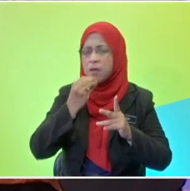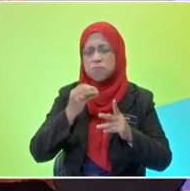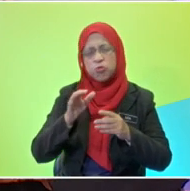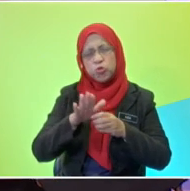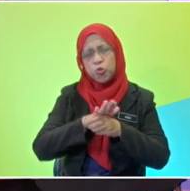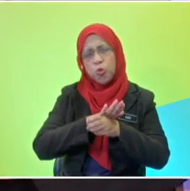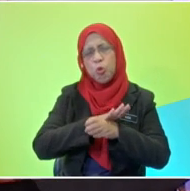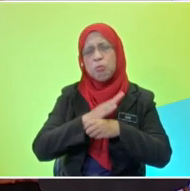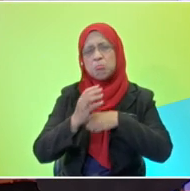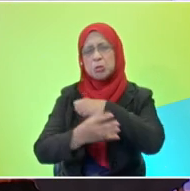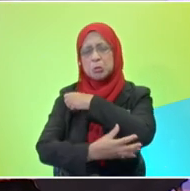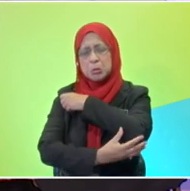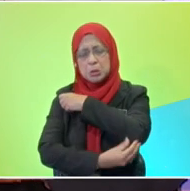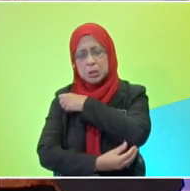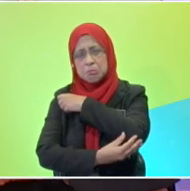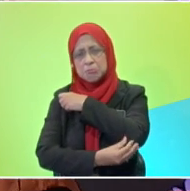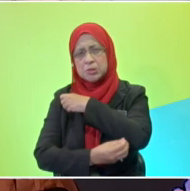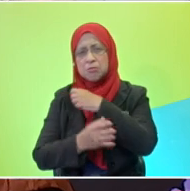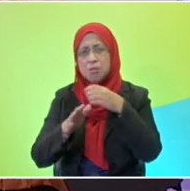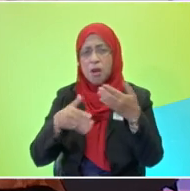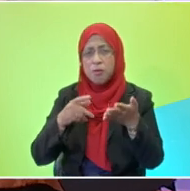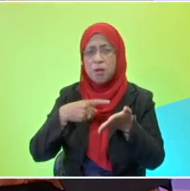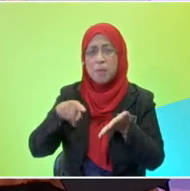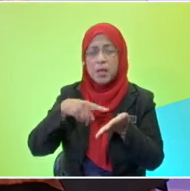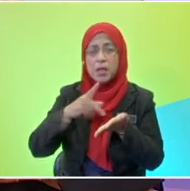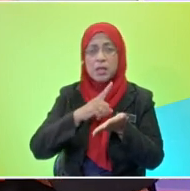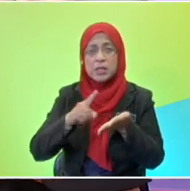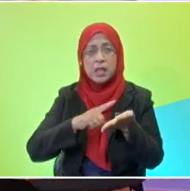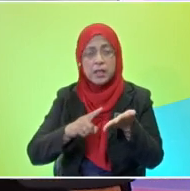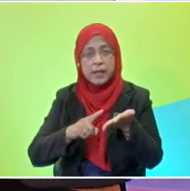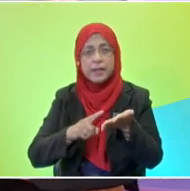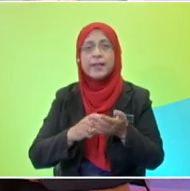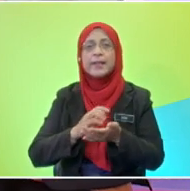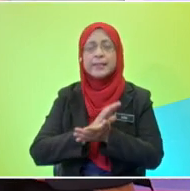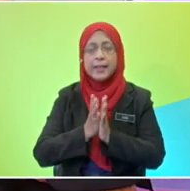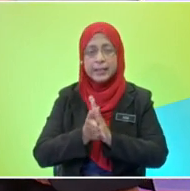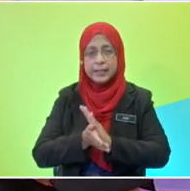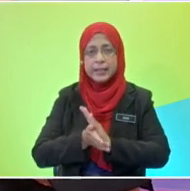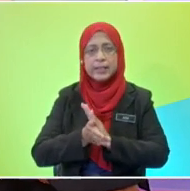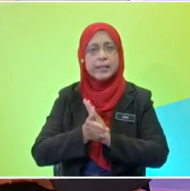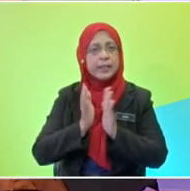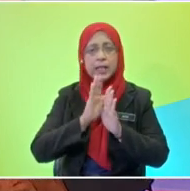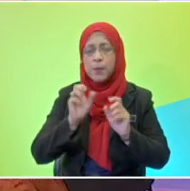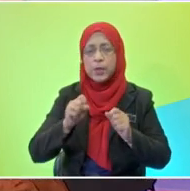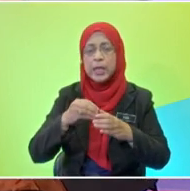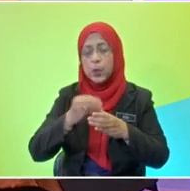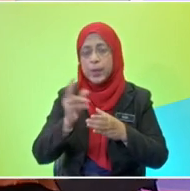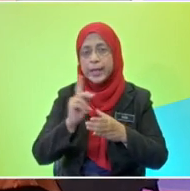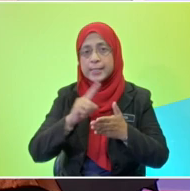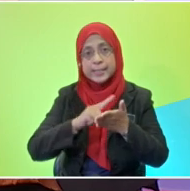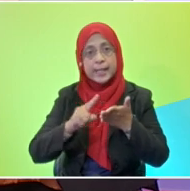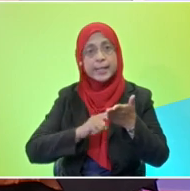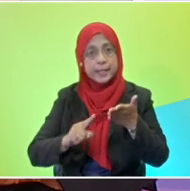saja orang kata fakir fakir ini tak cukup maka orang itu tak kenal keluarga zakat Oke so sekarang oke